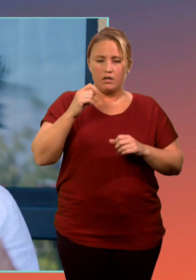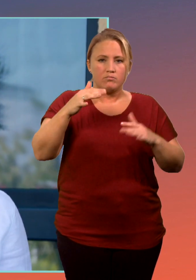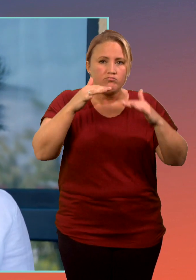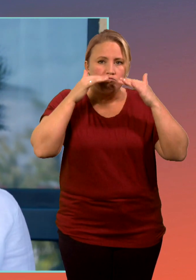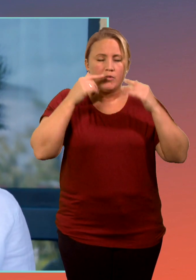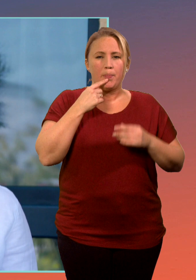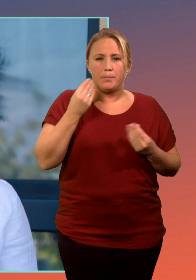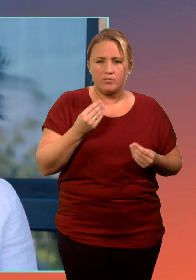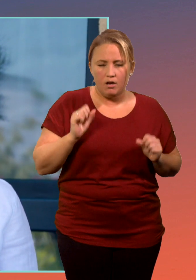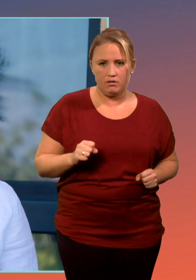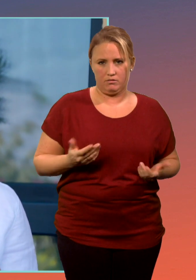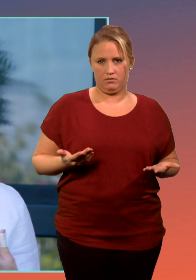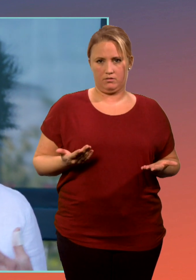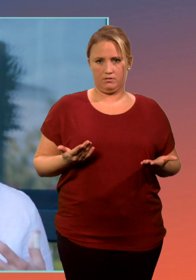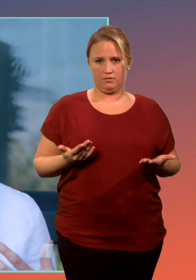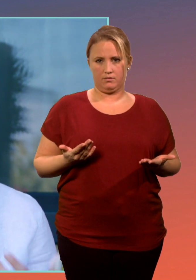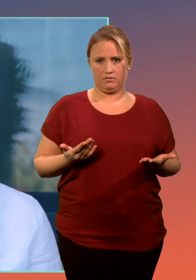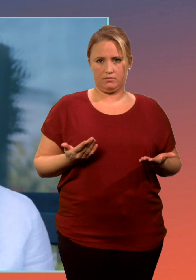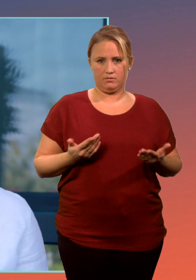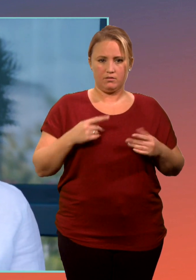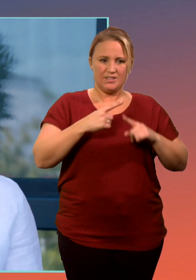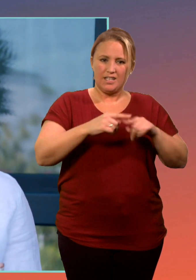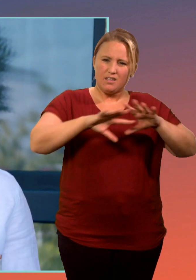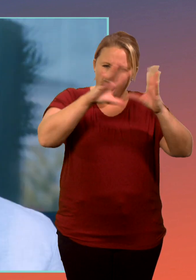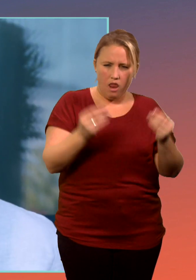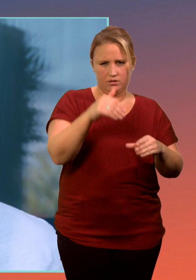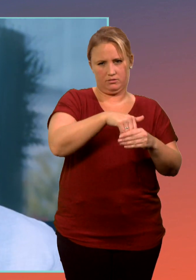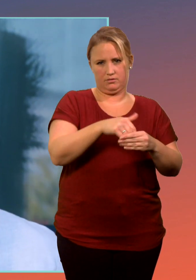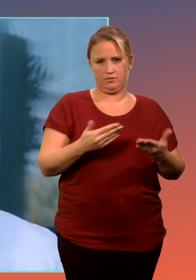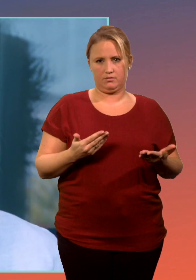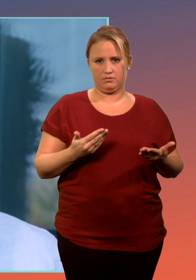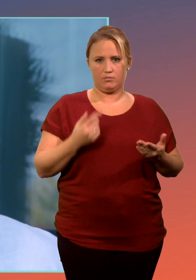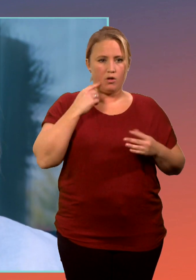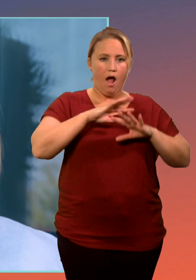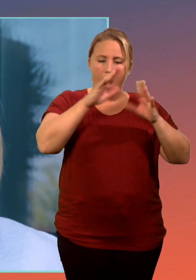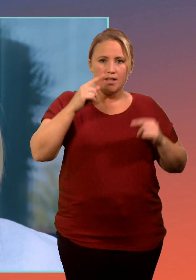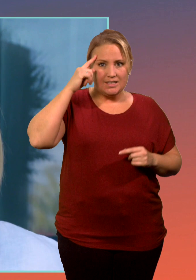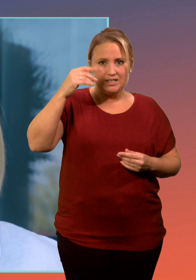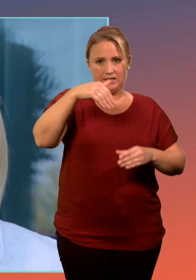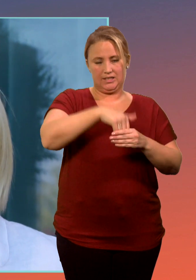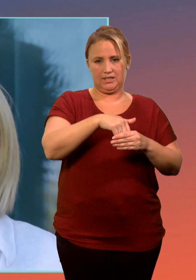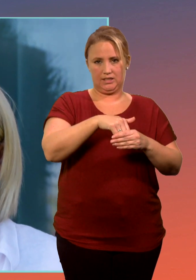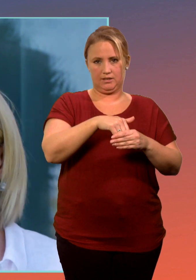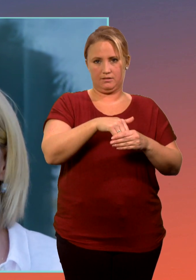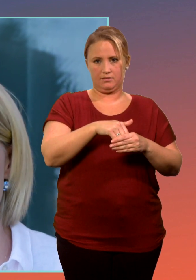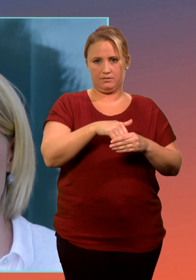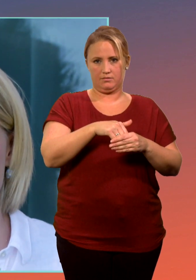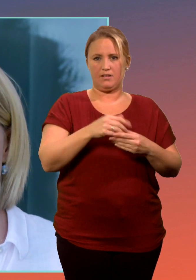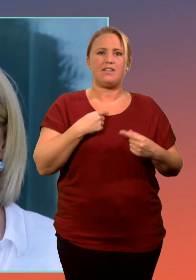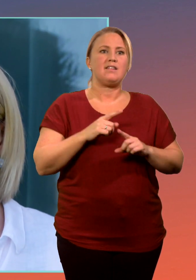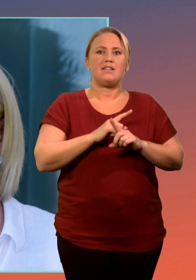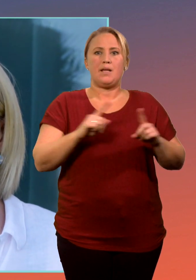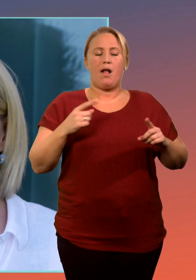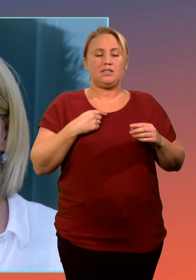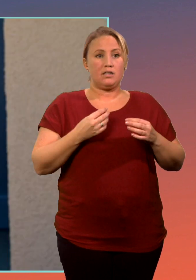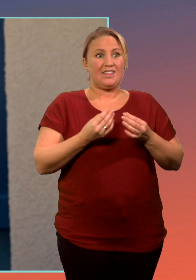was, man schmeckt was. Und das ist ja eigentlich Sex haben. Das heißt, ich bin dabei mit allen Sinnen. Und so gesehen ist es nie so, dass jemand gar